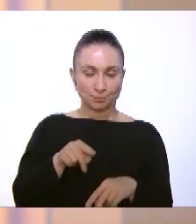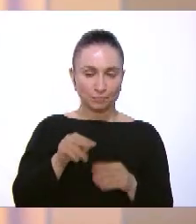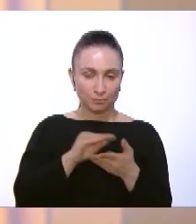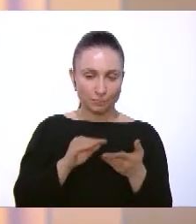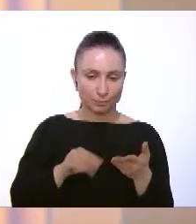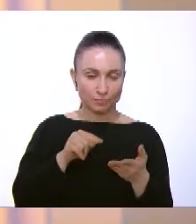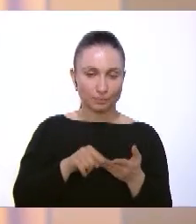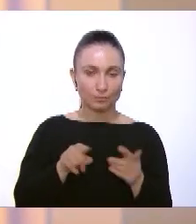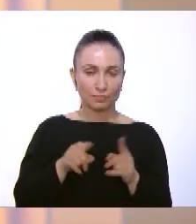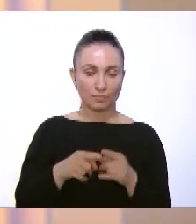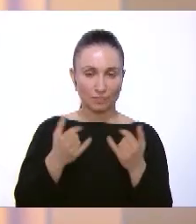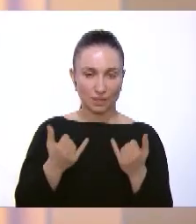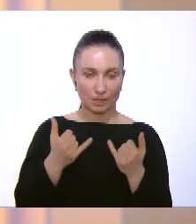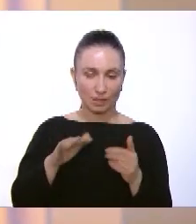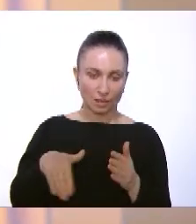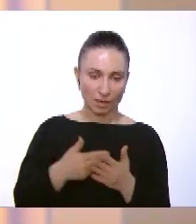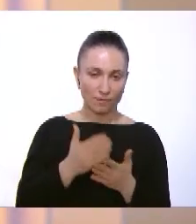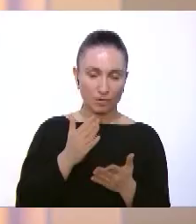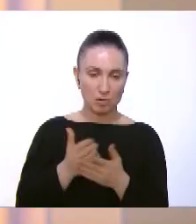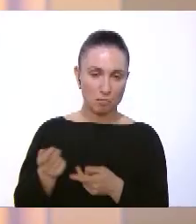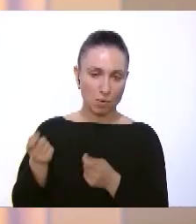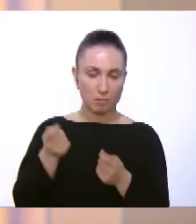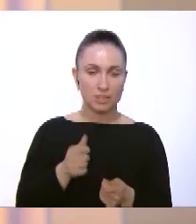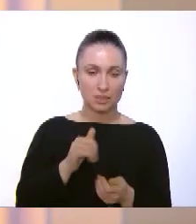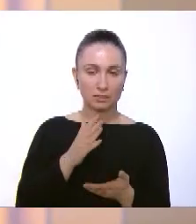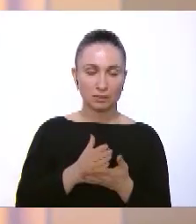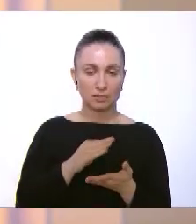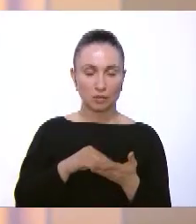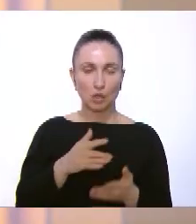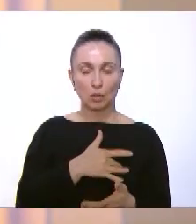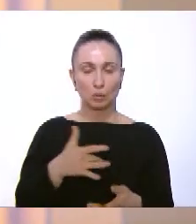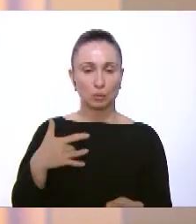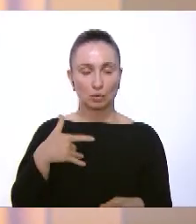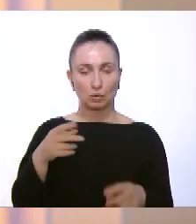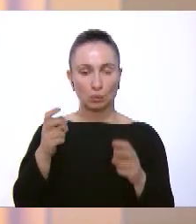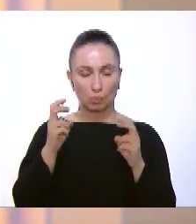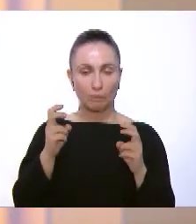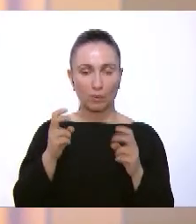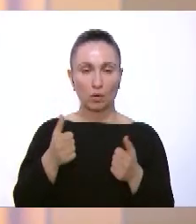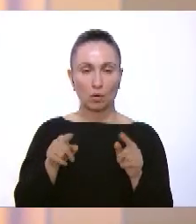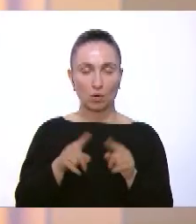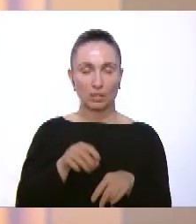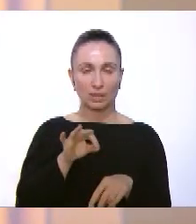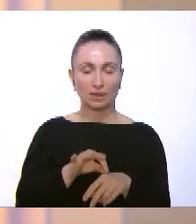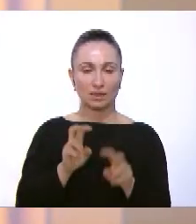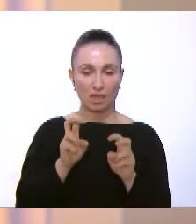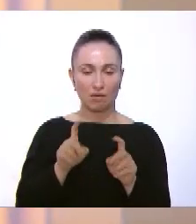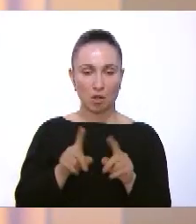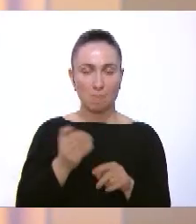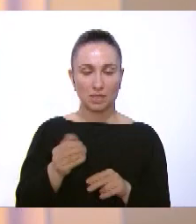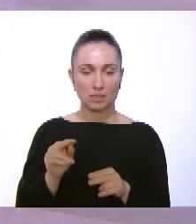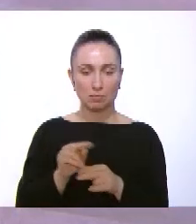ნაშრომი, რომელიც დღევანდლამდე არის მოღწეული, სადაც არ იყოს ტუბერკულოზის როგორც დაავადებისა და